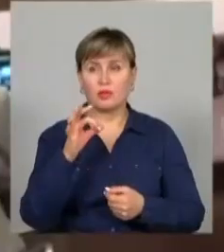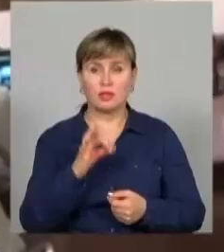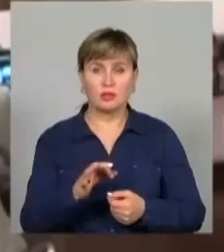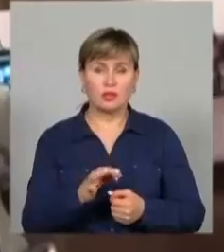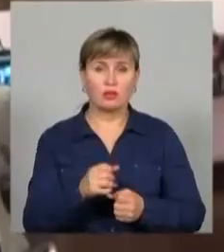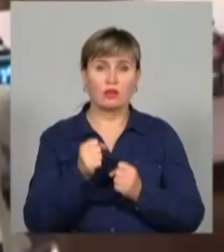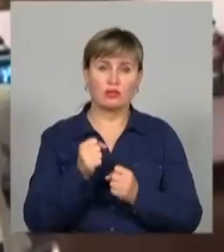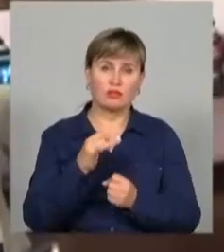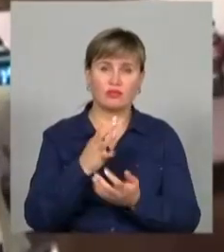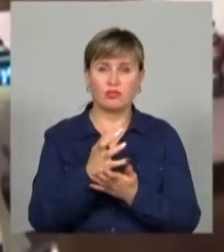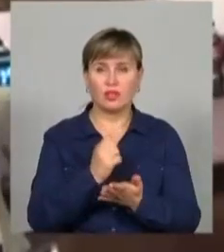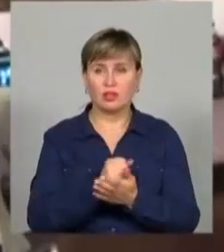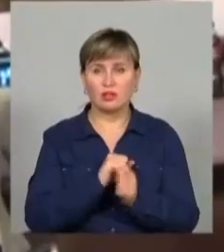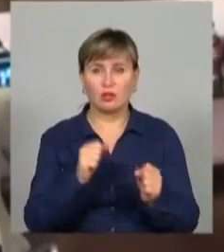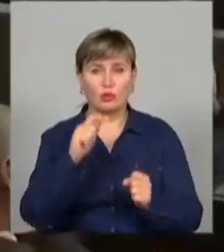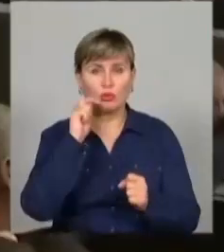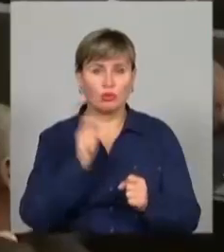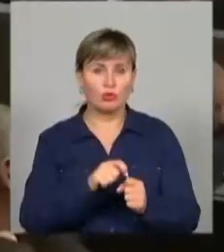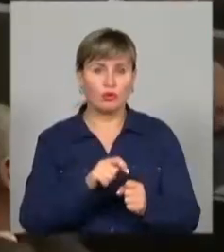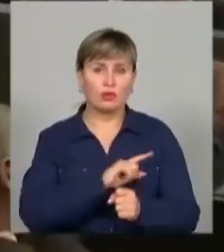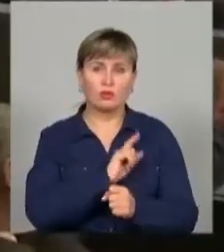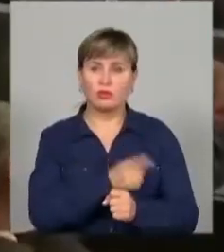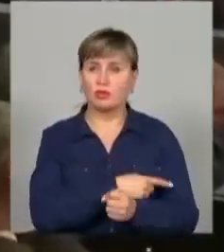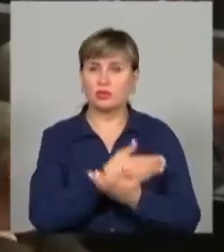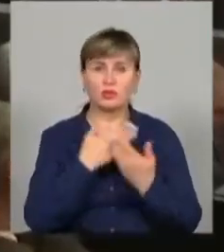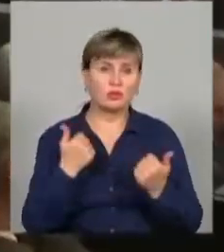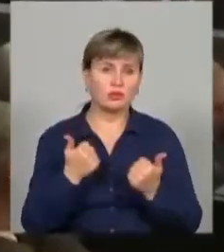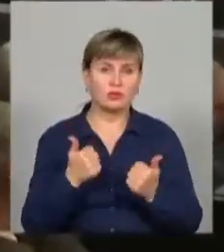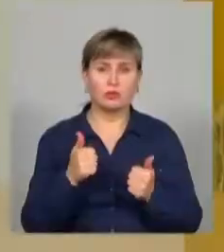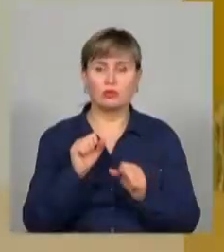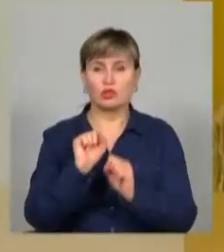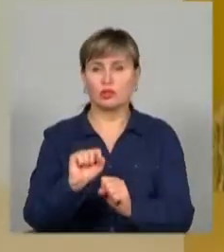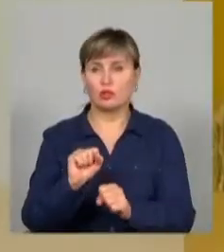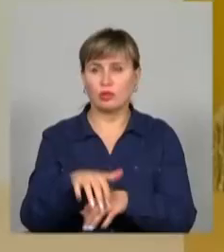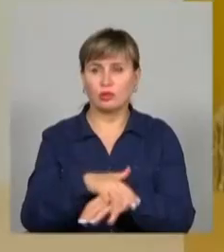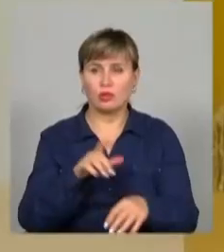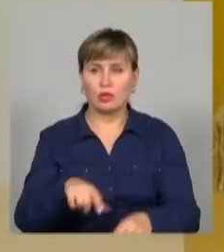оружия и боеприпасов, поскольку Украина не в силах предотвратить гибель людей.